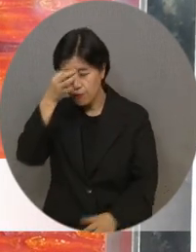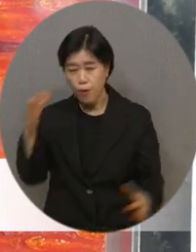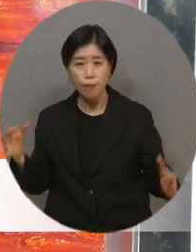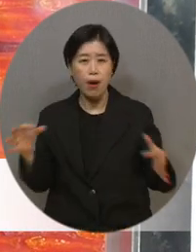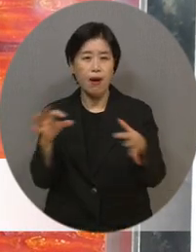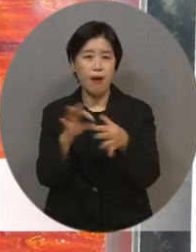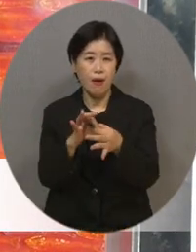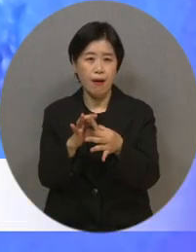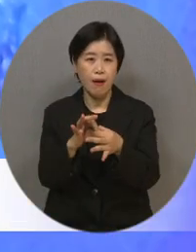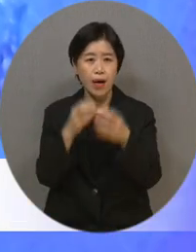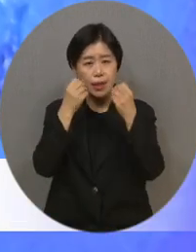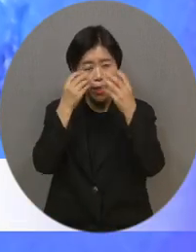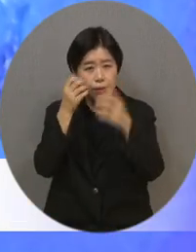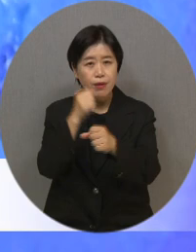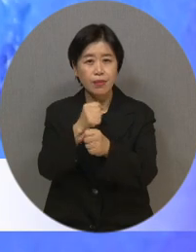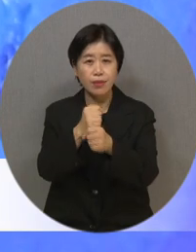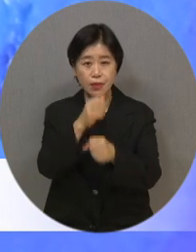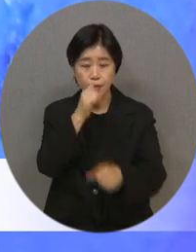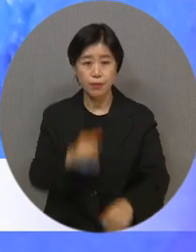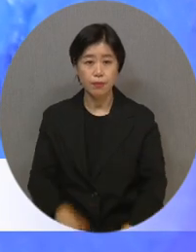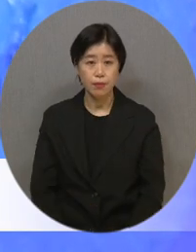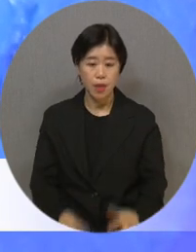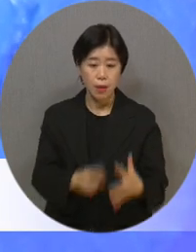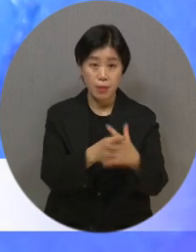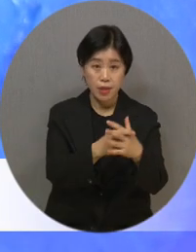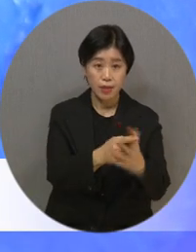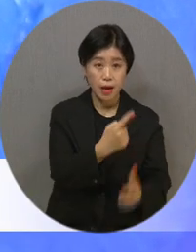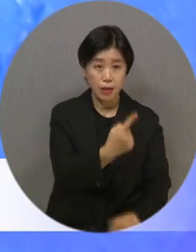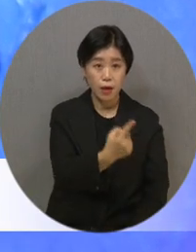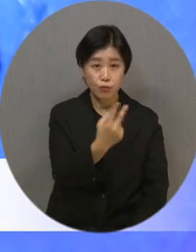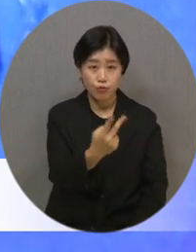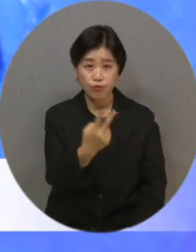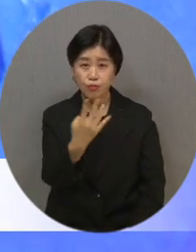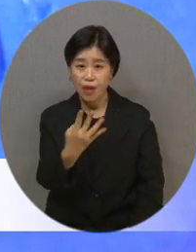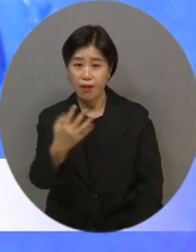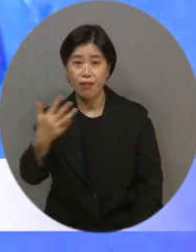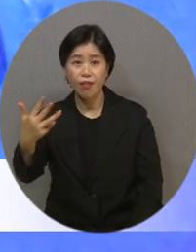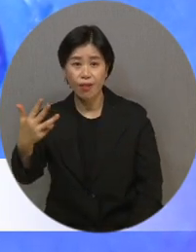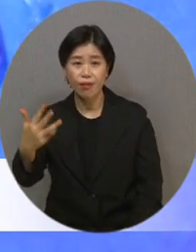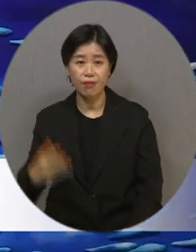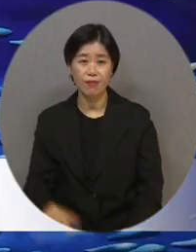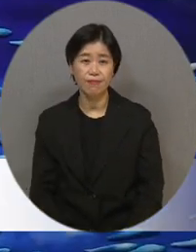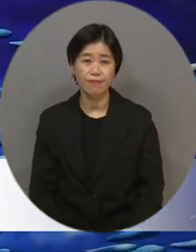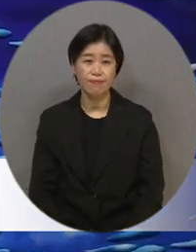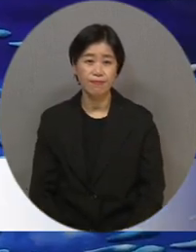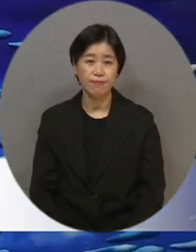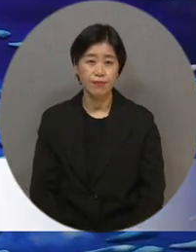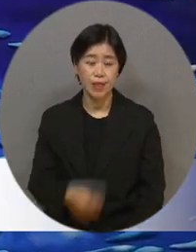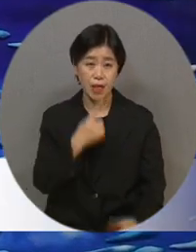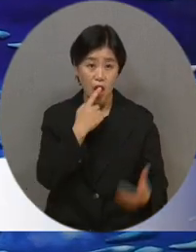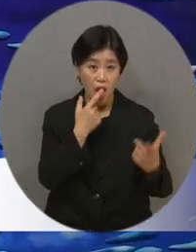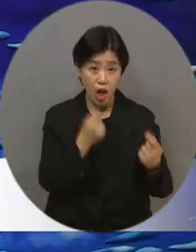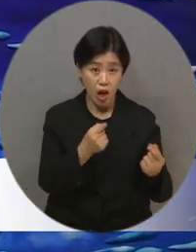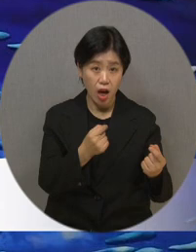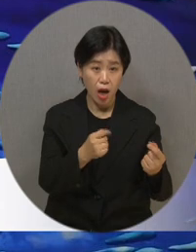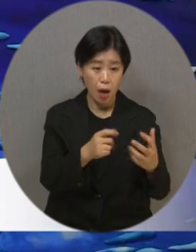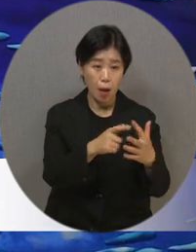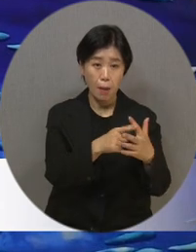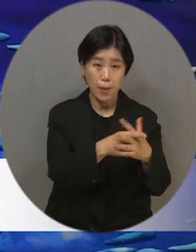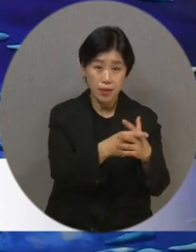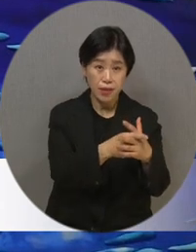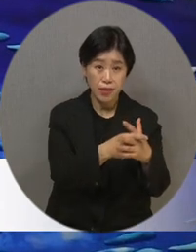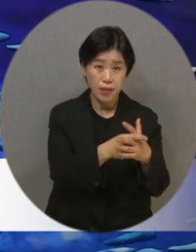창작됩니다. 멸치 한 마리, 두 마리, 네 마리, 여덟 마리. 그렇게 멸치들은 떼를